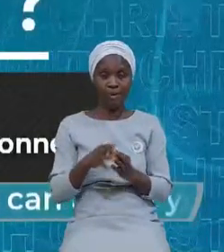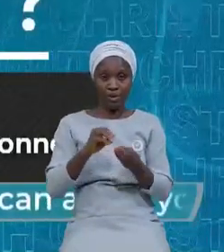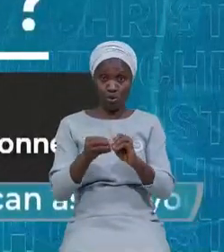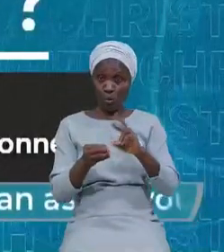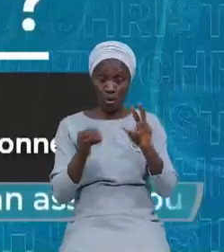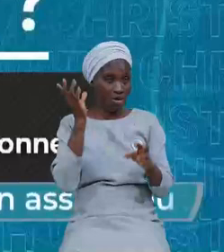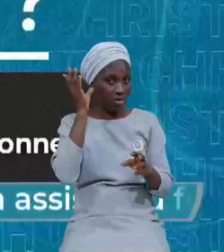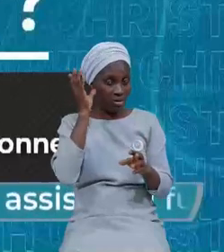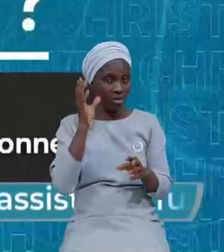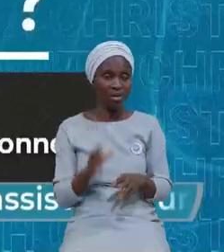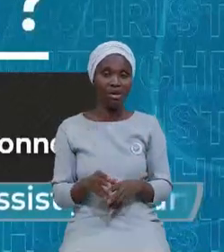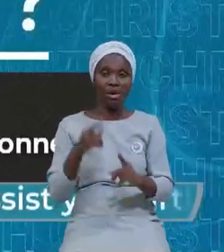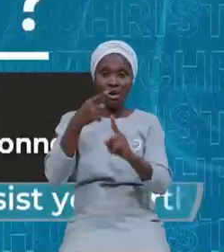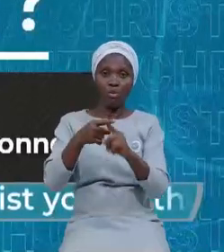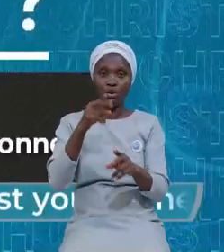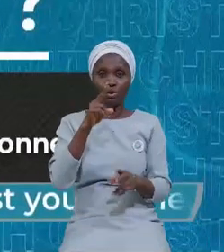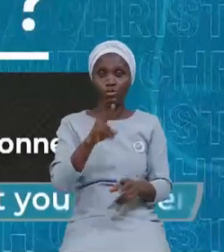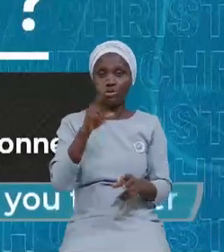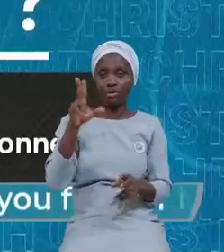WhatsApp plus